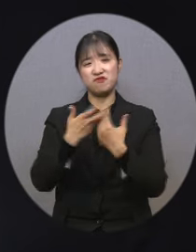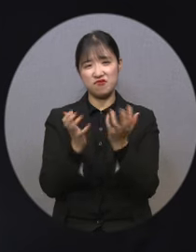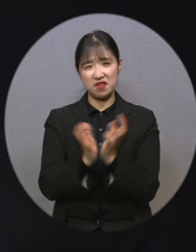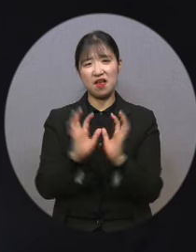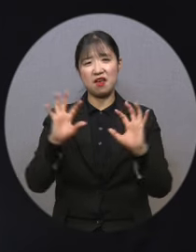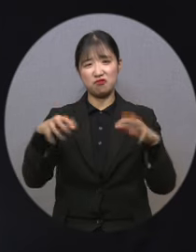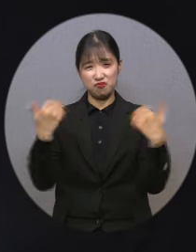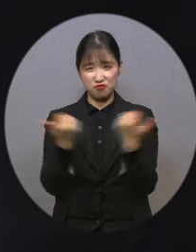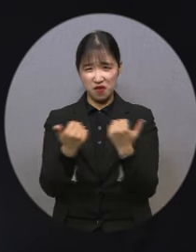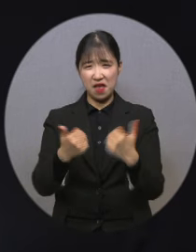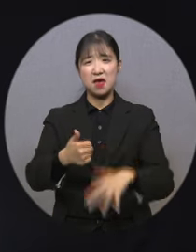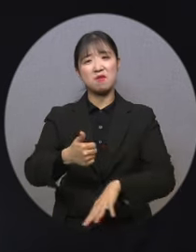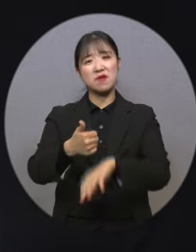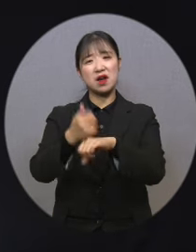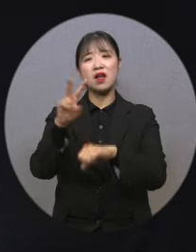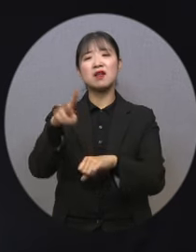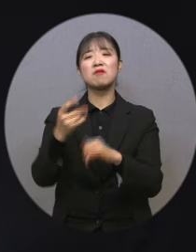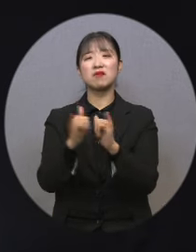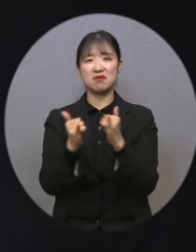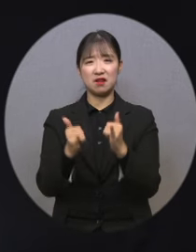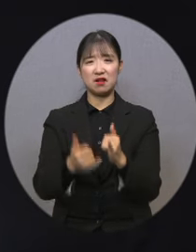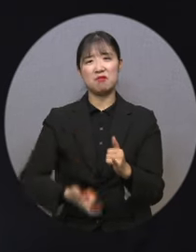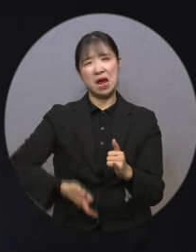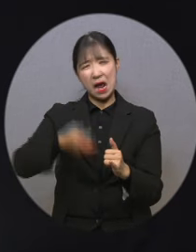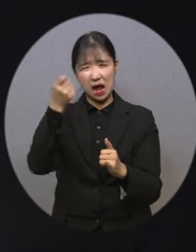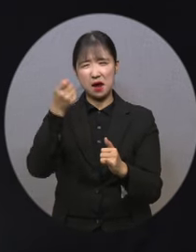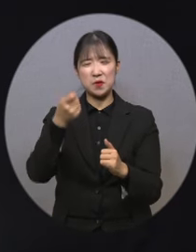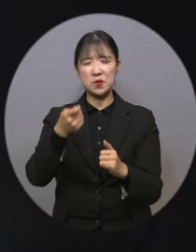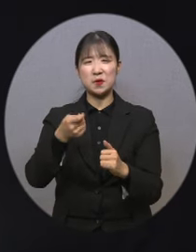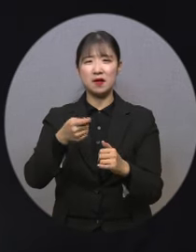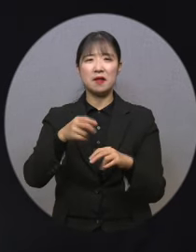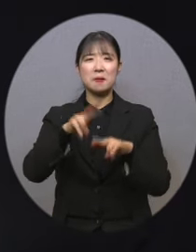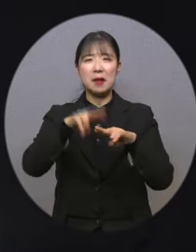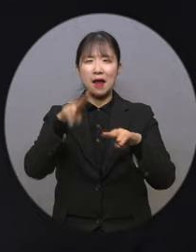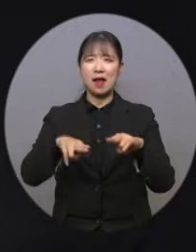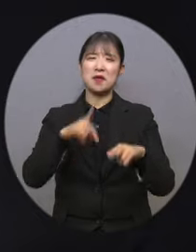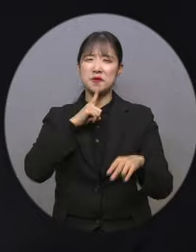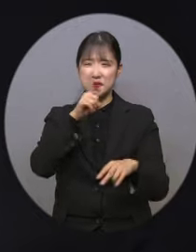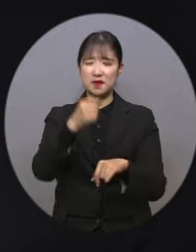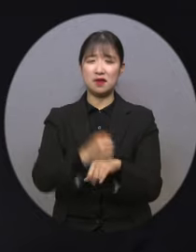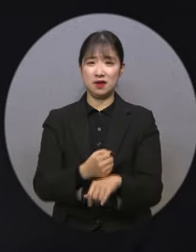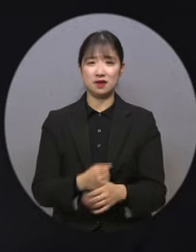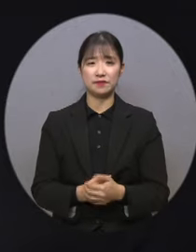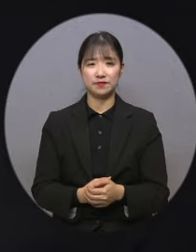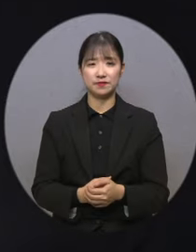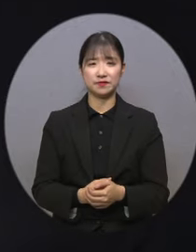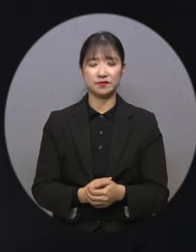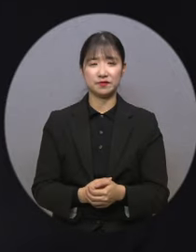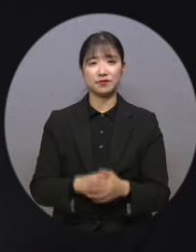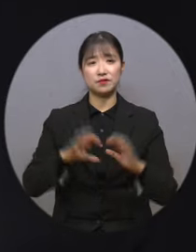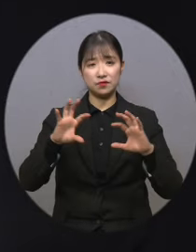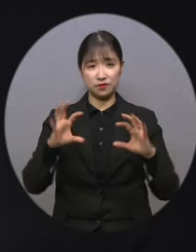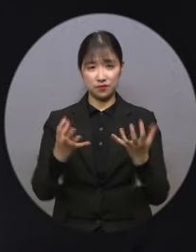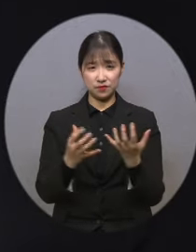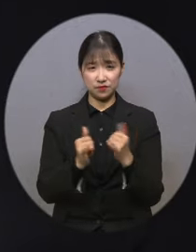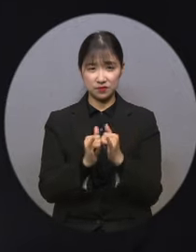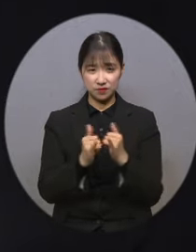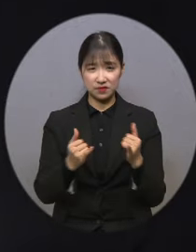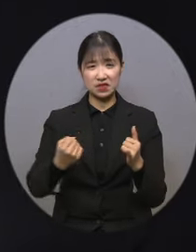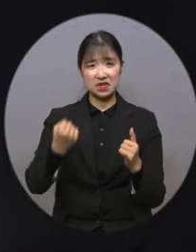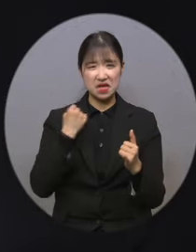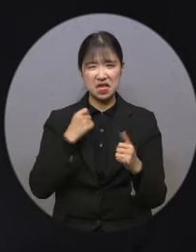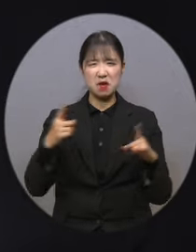2백 명이 바로 탄핵 필요합니다 노이 사람은 이미 국민의 힘은